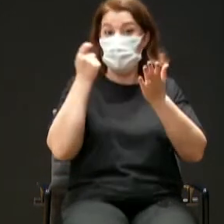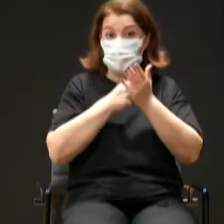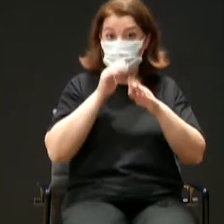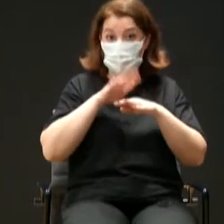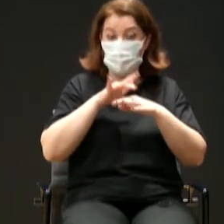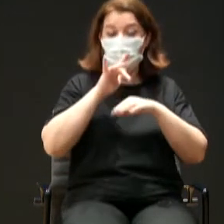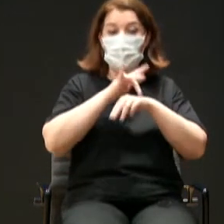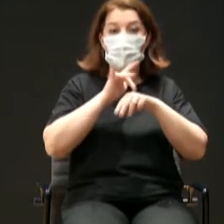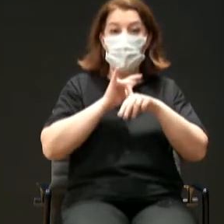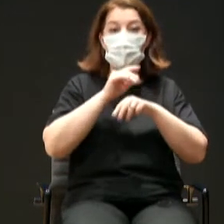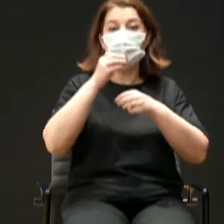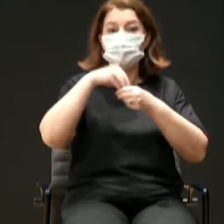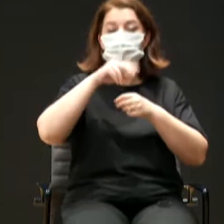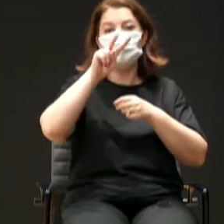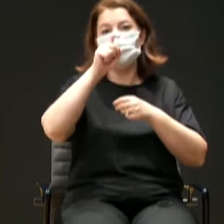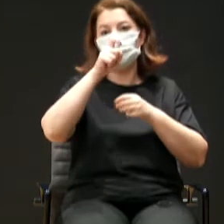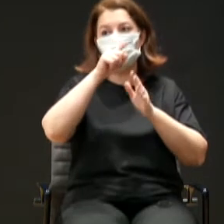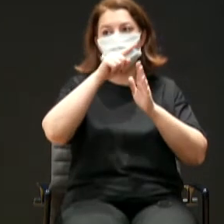arasında 29. sırada.